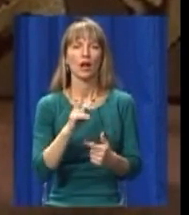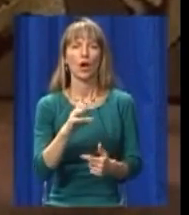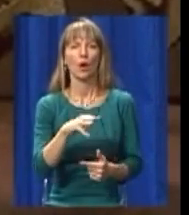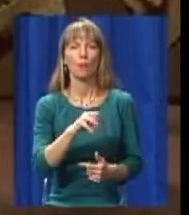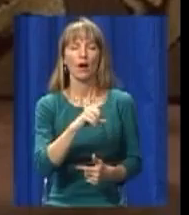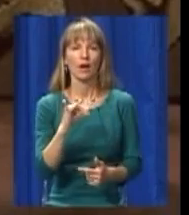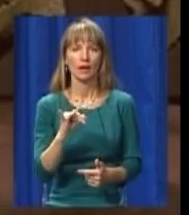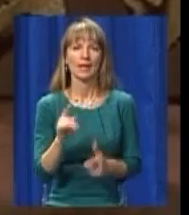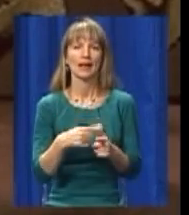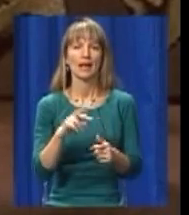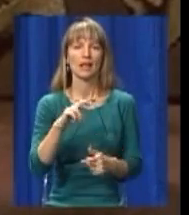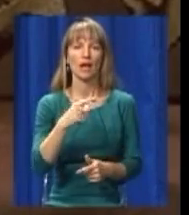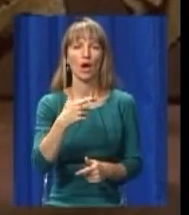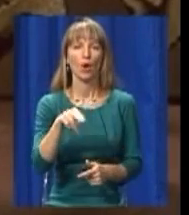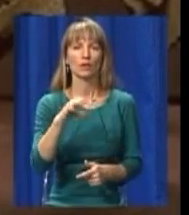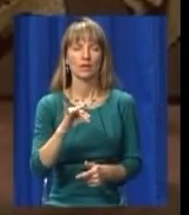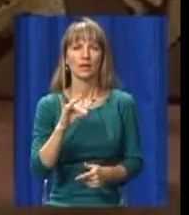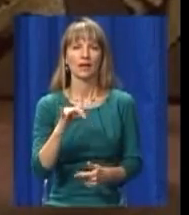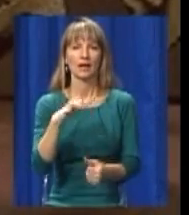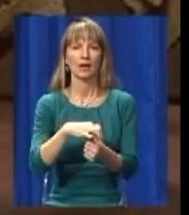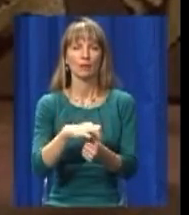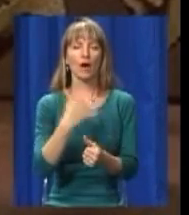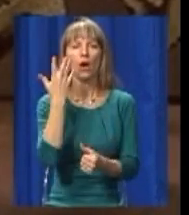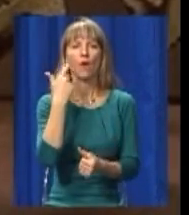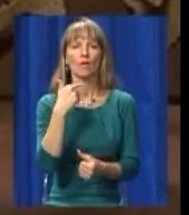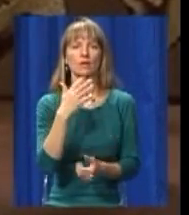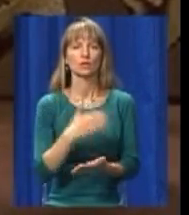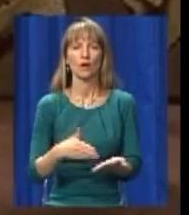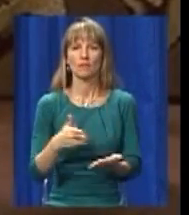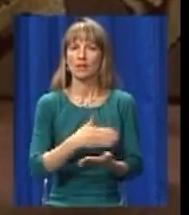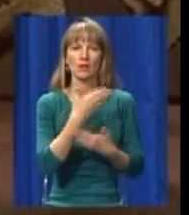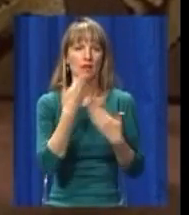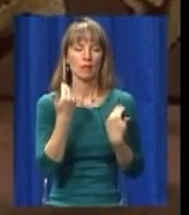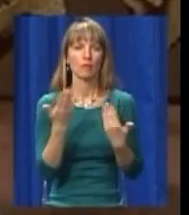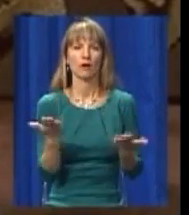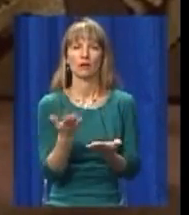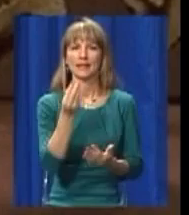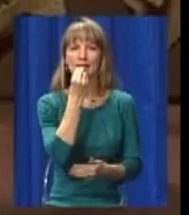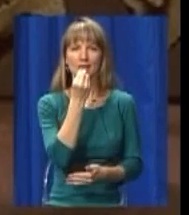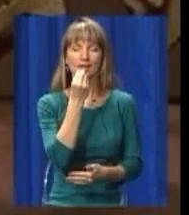та грибами. Ну а коли вже і зовсім немає ніяких харчів,